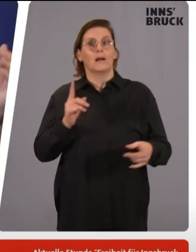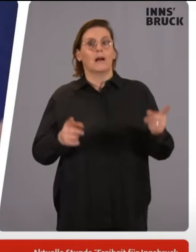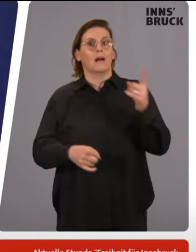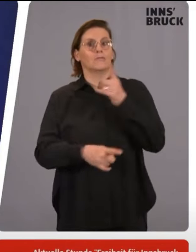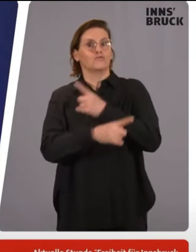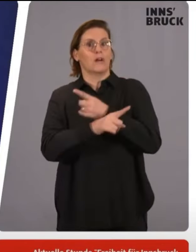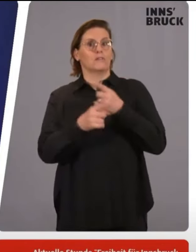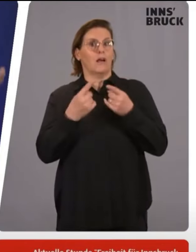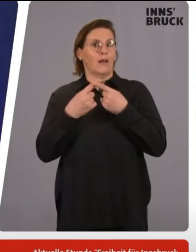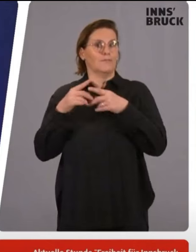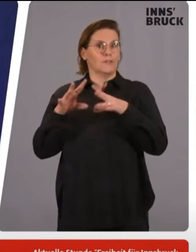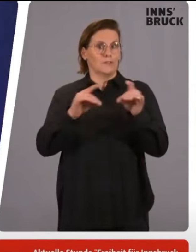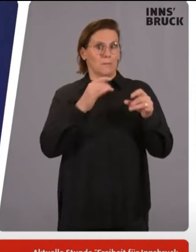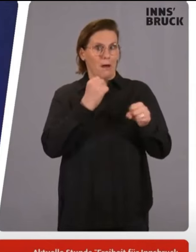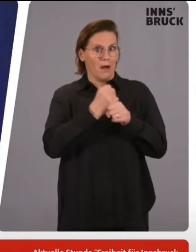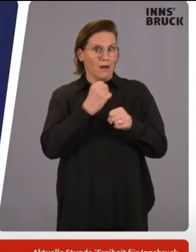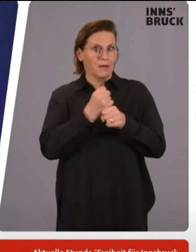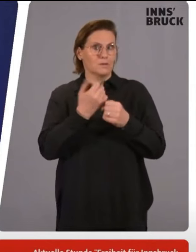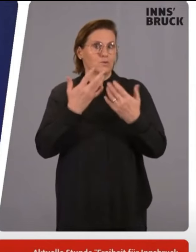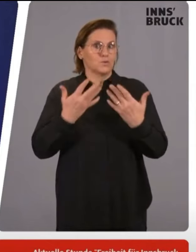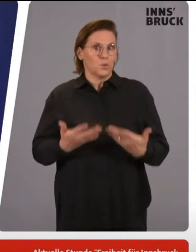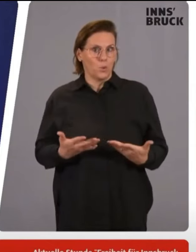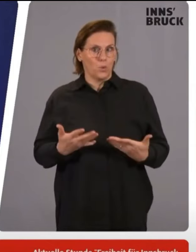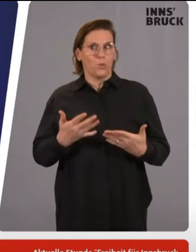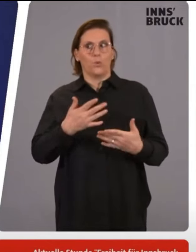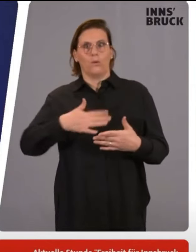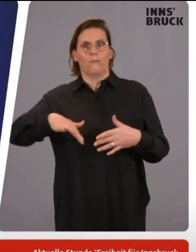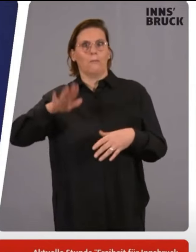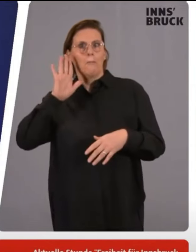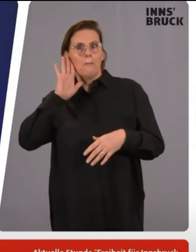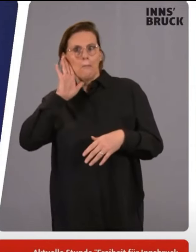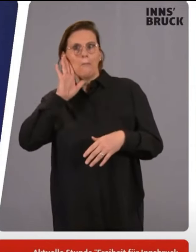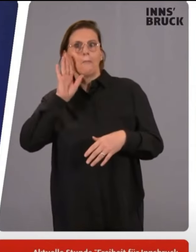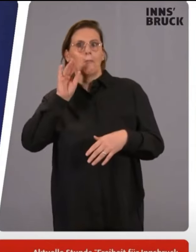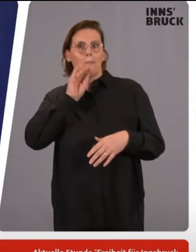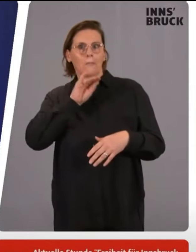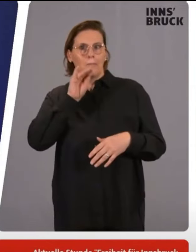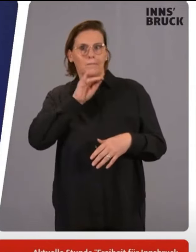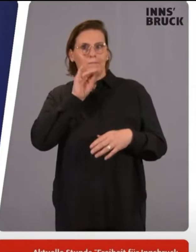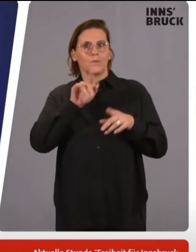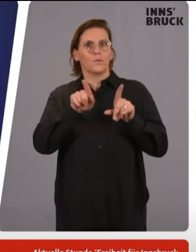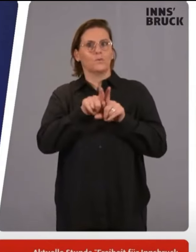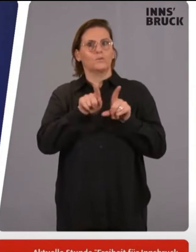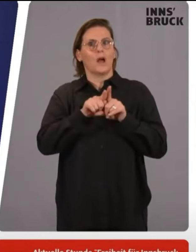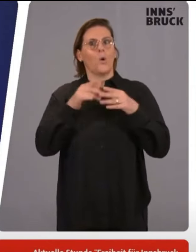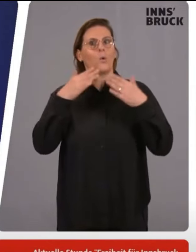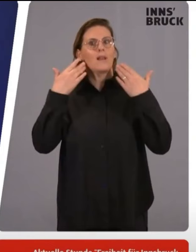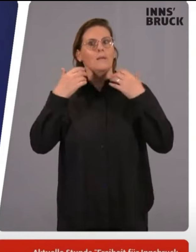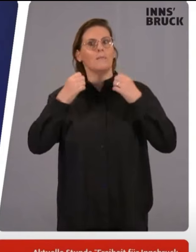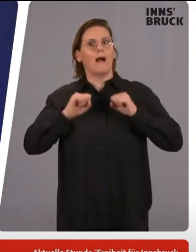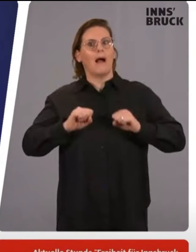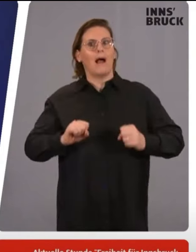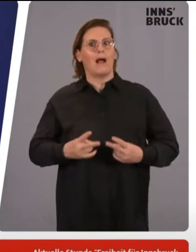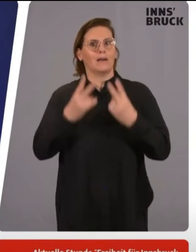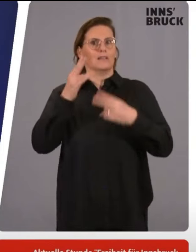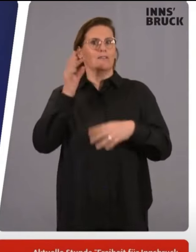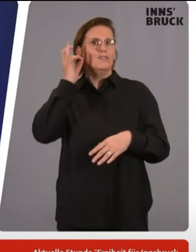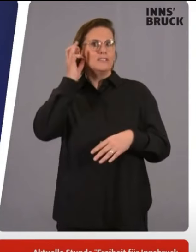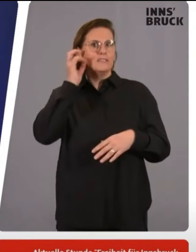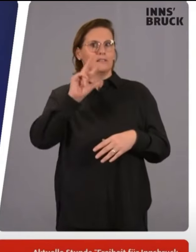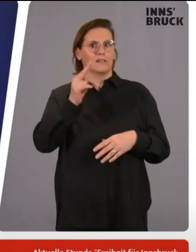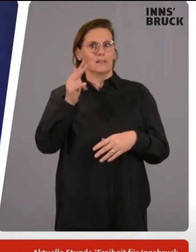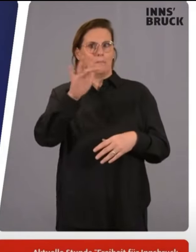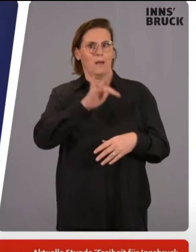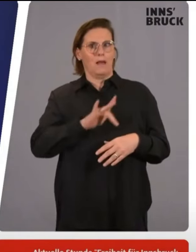ist so de factum ist ganz gleich und dann haben wir eine klimaaktivistin an dritter Stelle der am 19